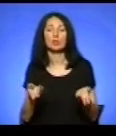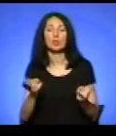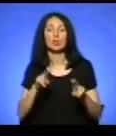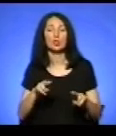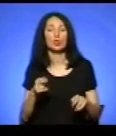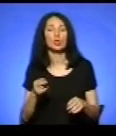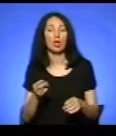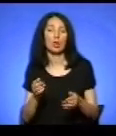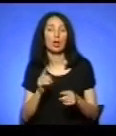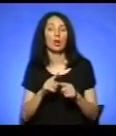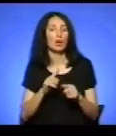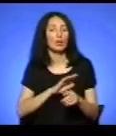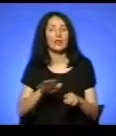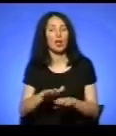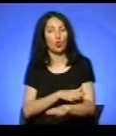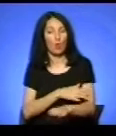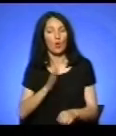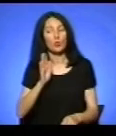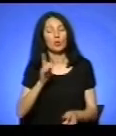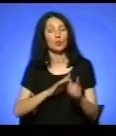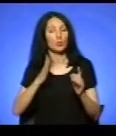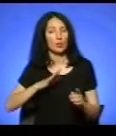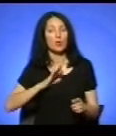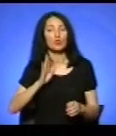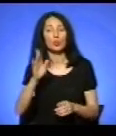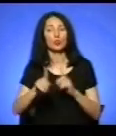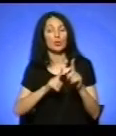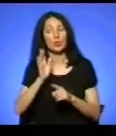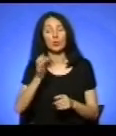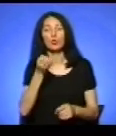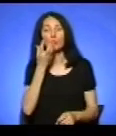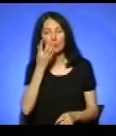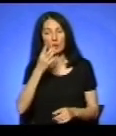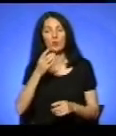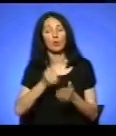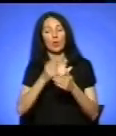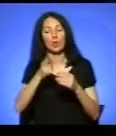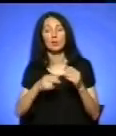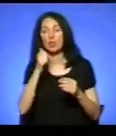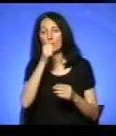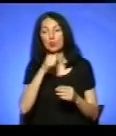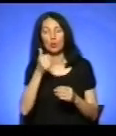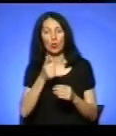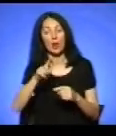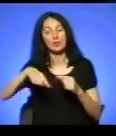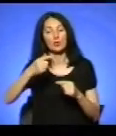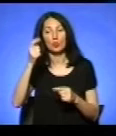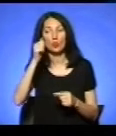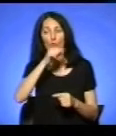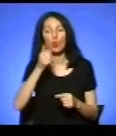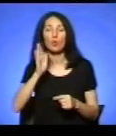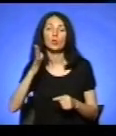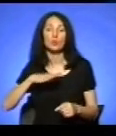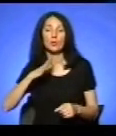будемо сподіватися, що вони все-таки будуть позитивні до кінця цього року. З наступного року ми вже будемо сподіватися,